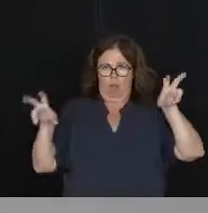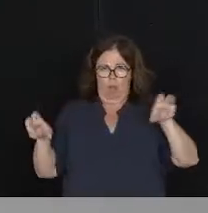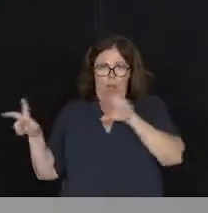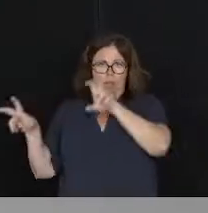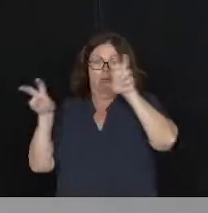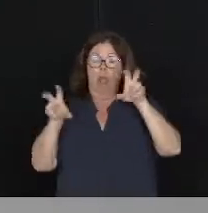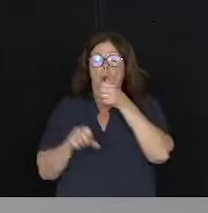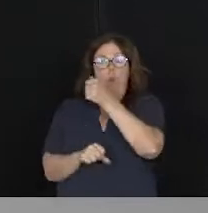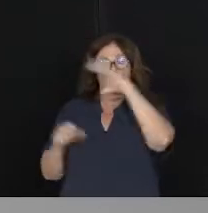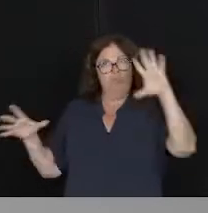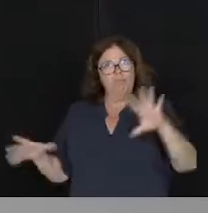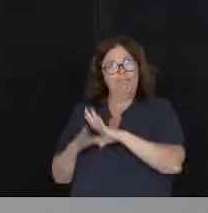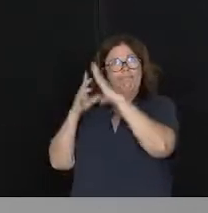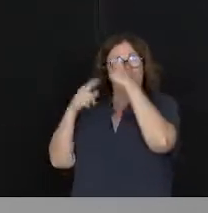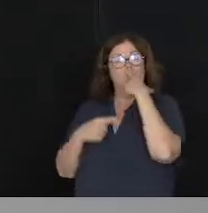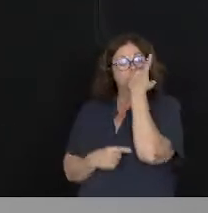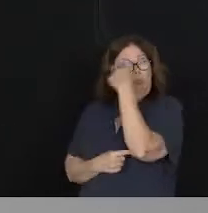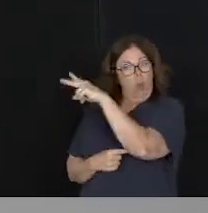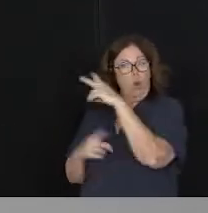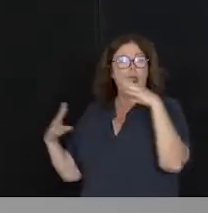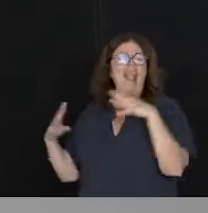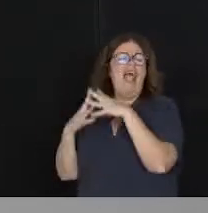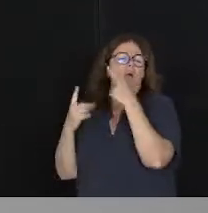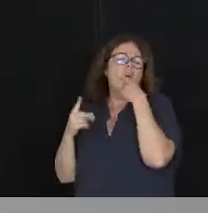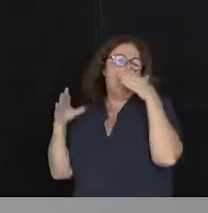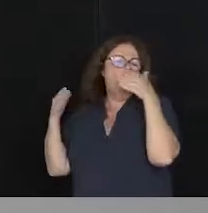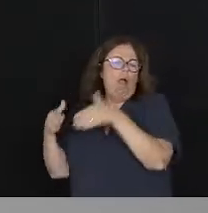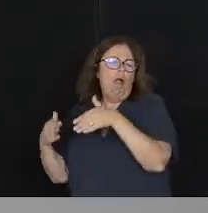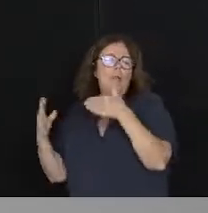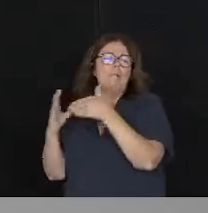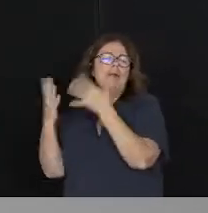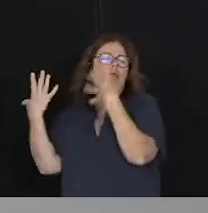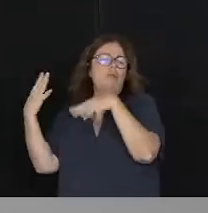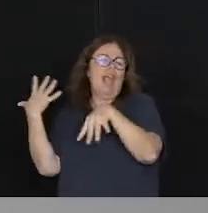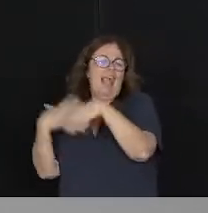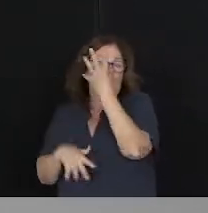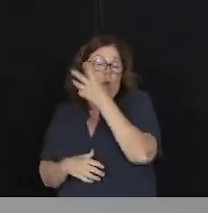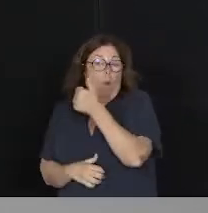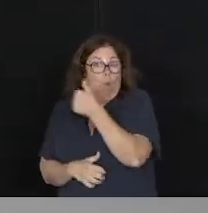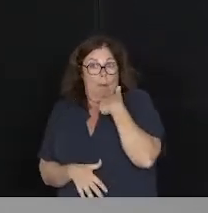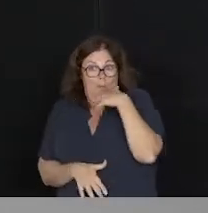pour qui la guerre, en l'occurrence pour lui la guerre de 14, hein, dans l'ombre de laquelle il avait grandi